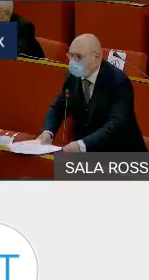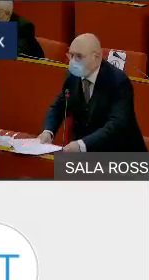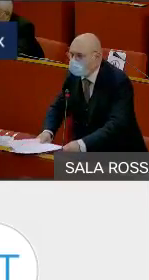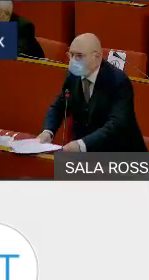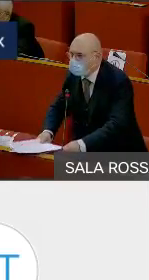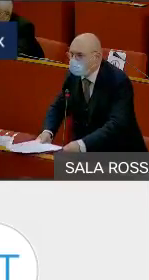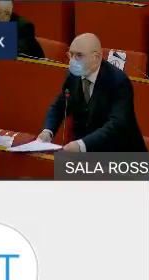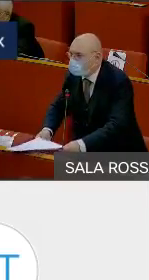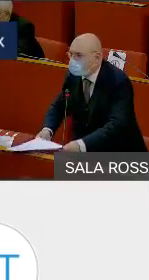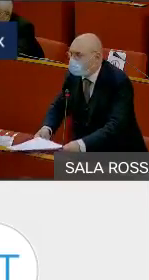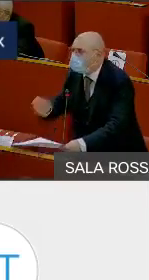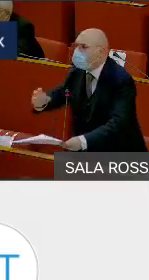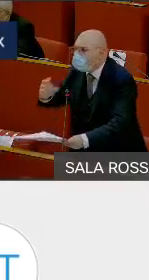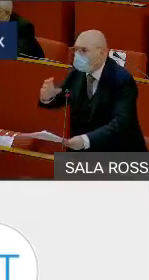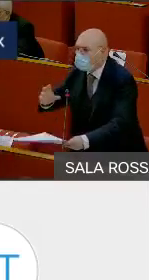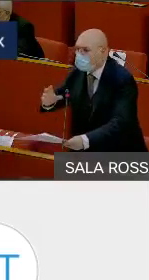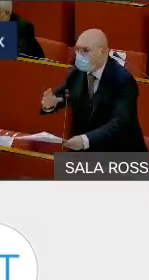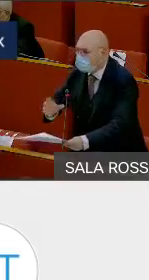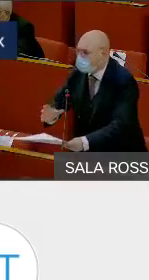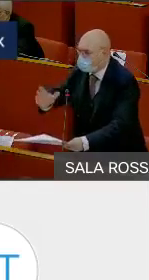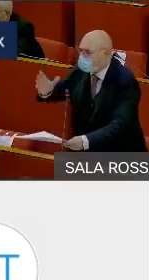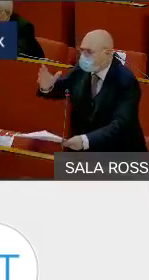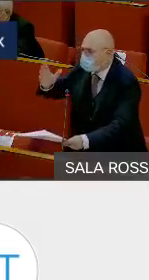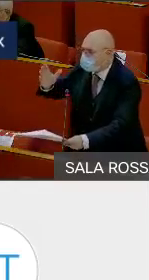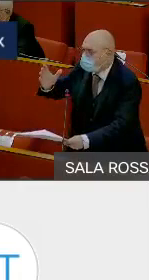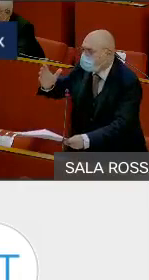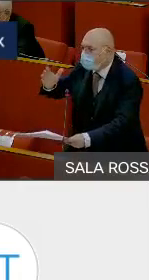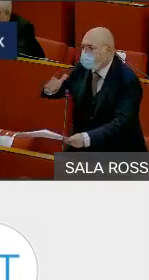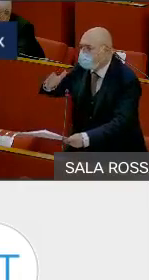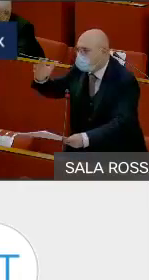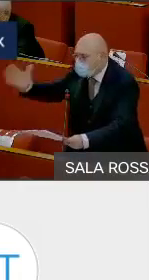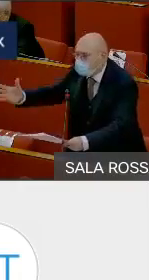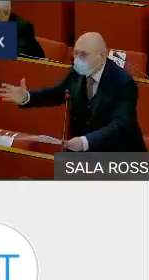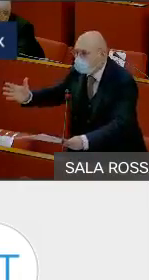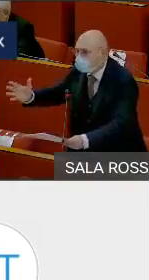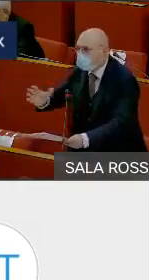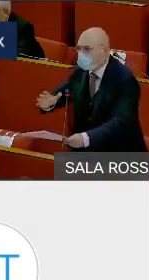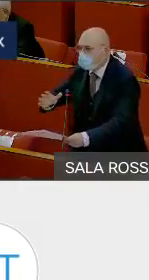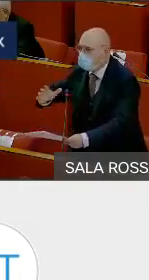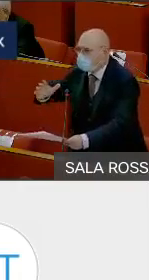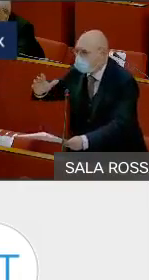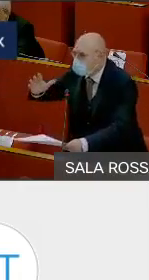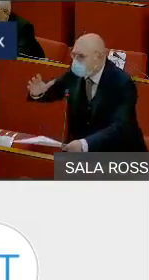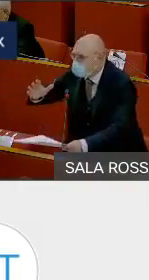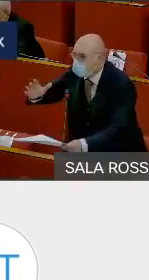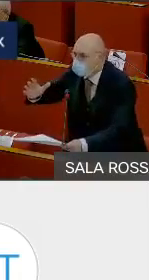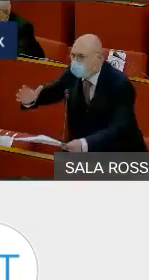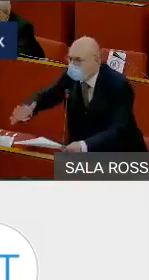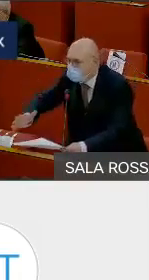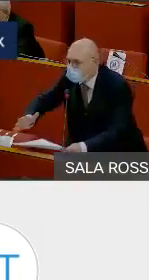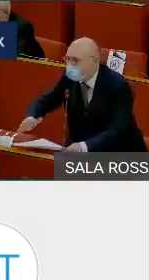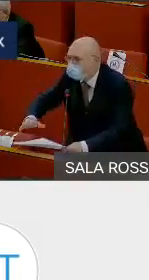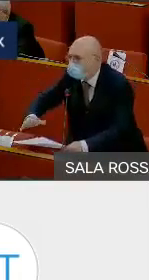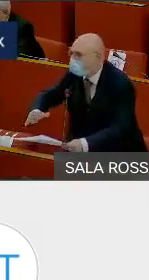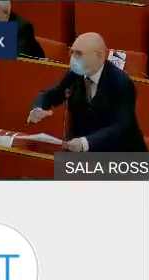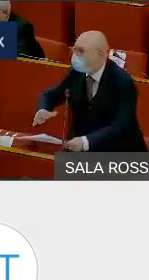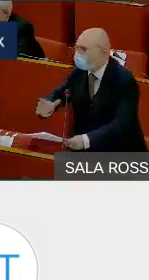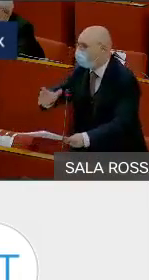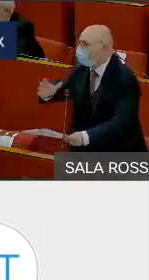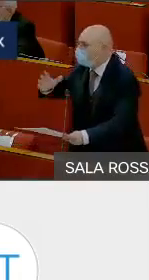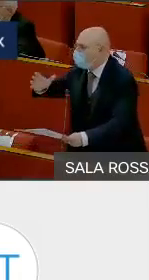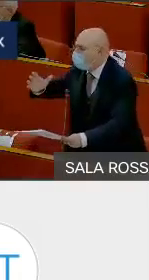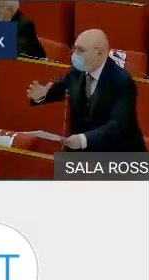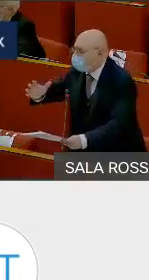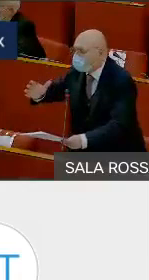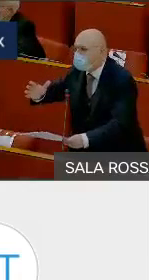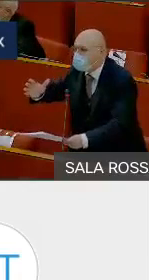del territorio la discussione che abbiamo fatto sulla quota di territorio della città che doveva essere destinata alla bri ad attività agricola